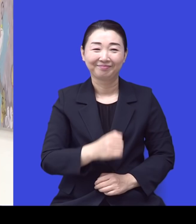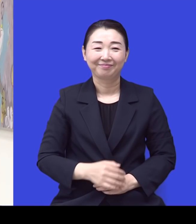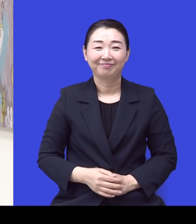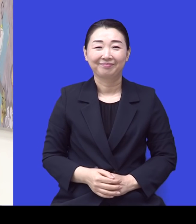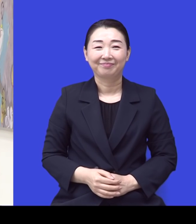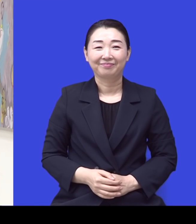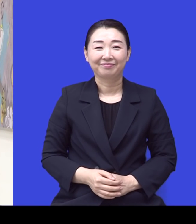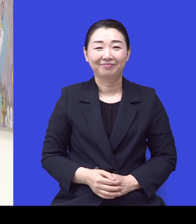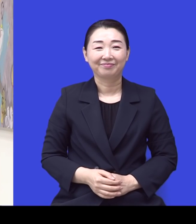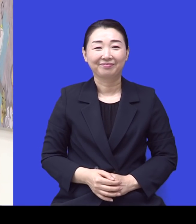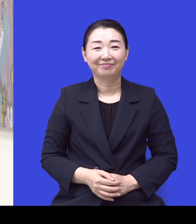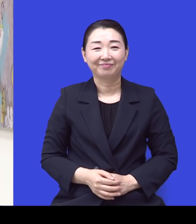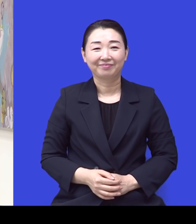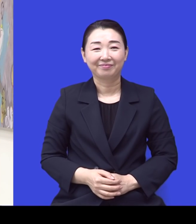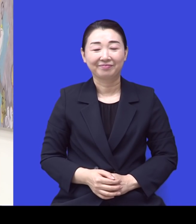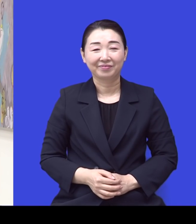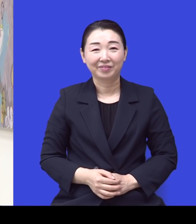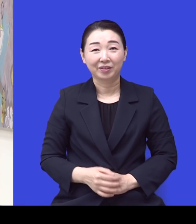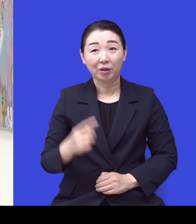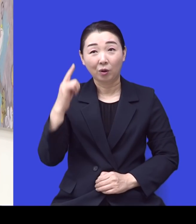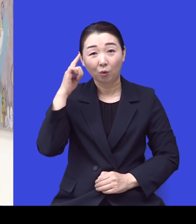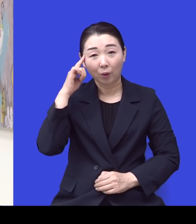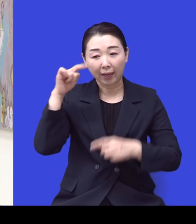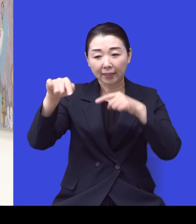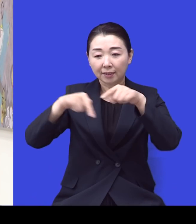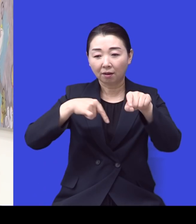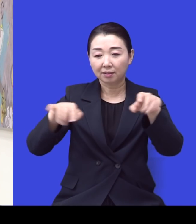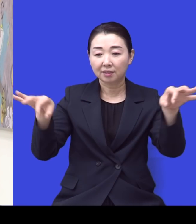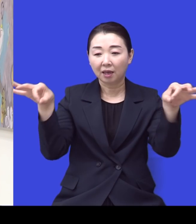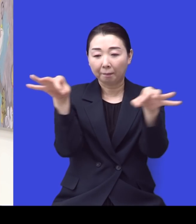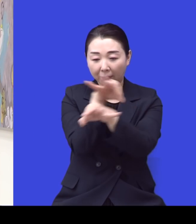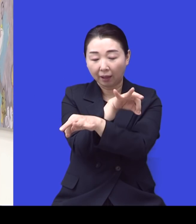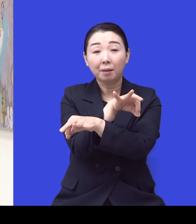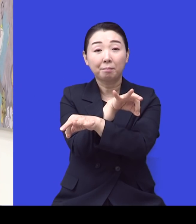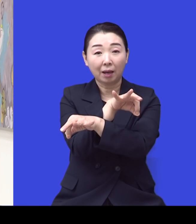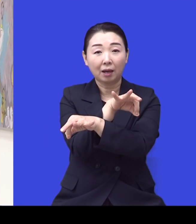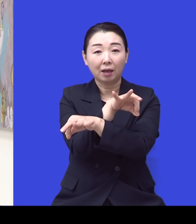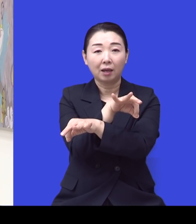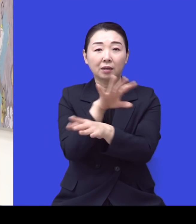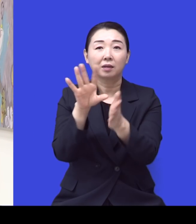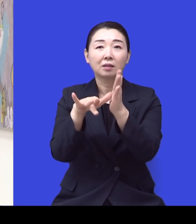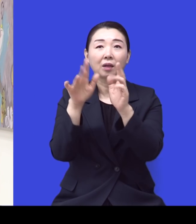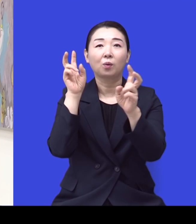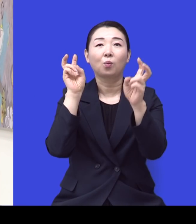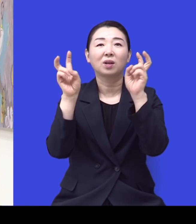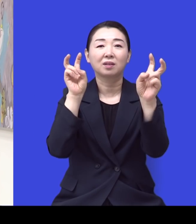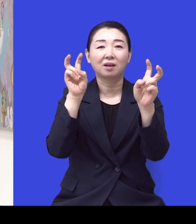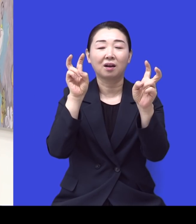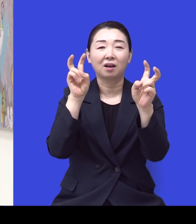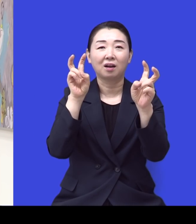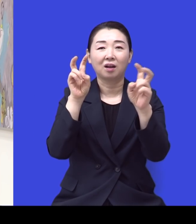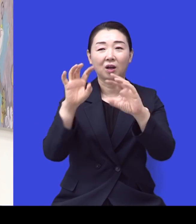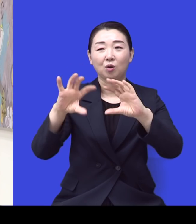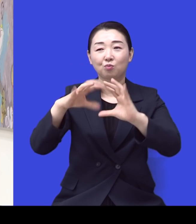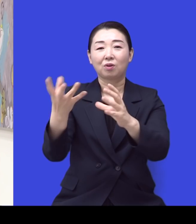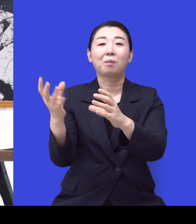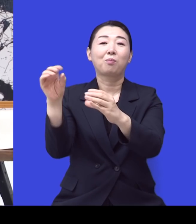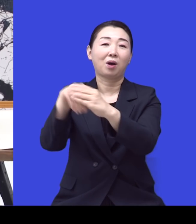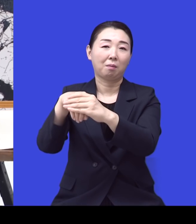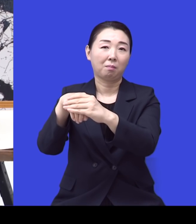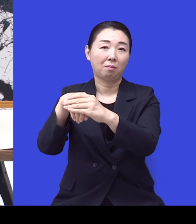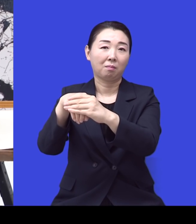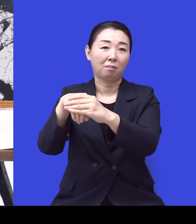예. 그 당시 이제 그 정권이 바뀌면서 네. 그 회사가 그 국가로 귀속되는 일이